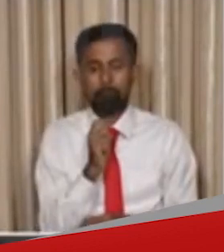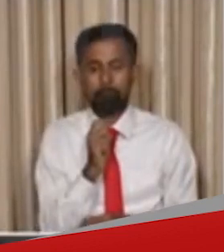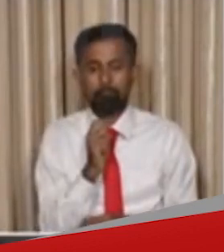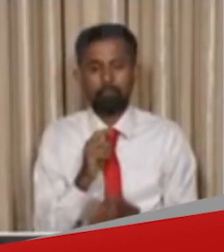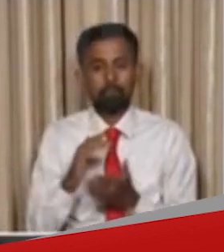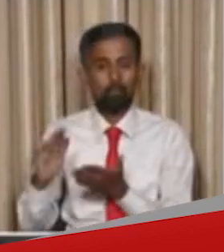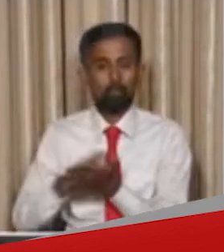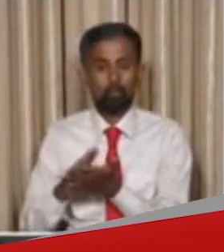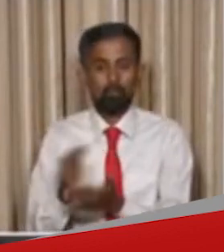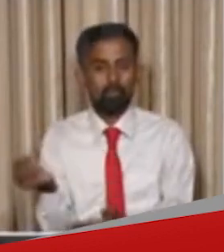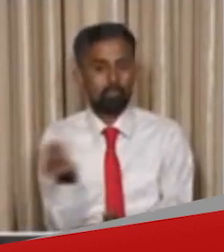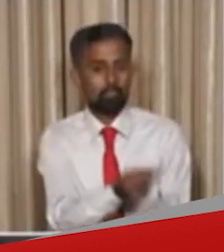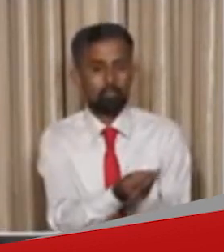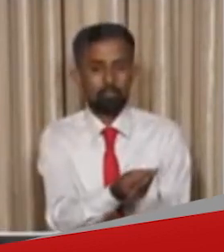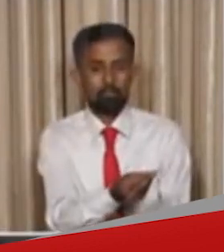සහයෝගය දෙන